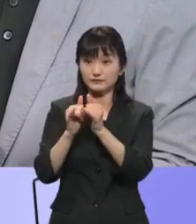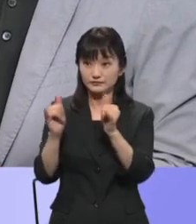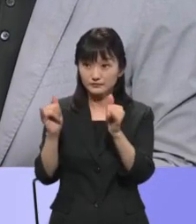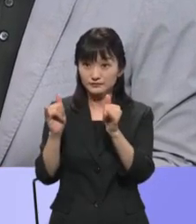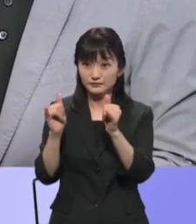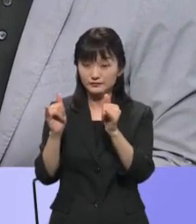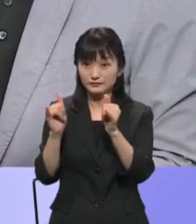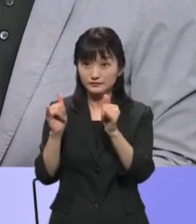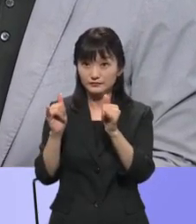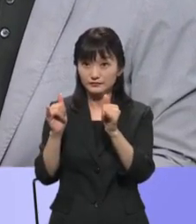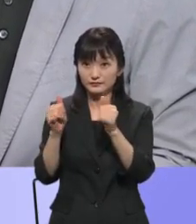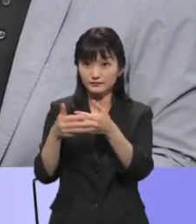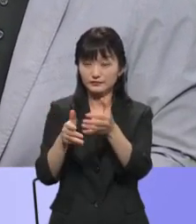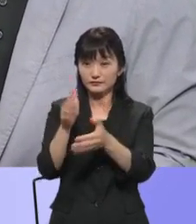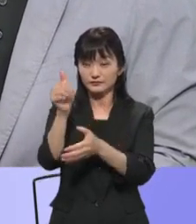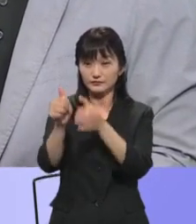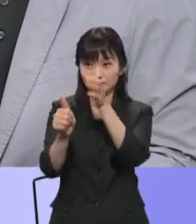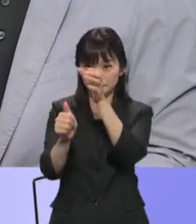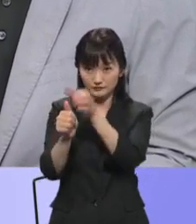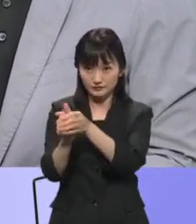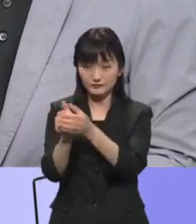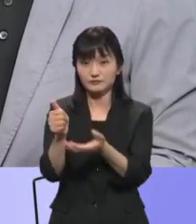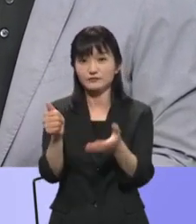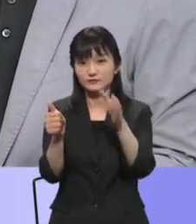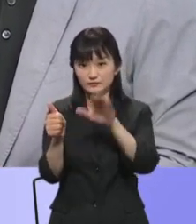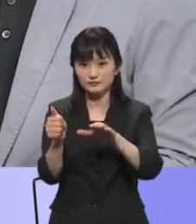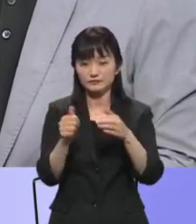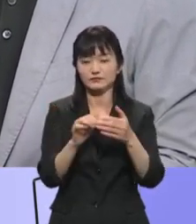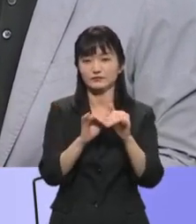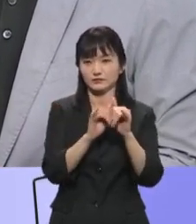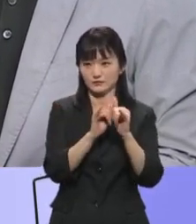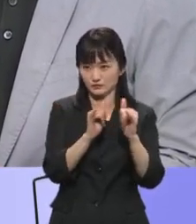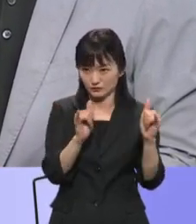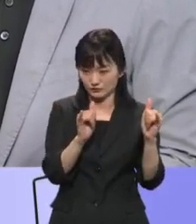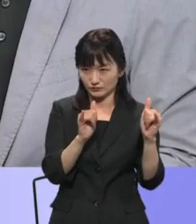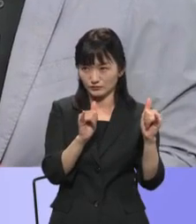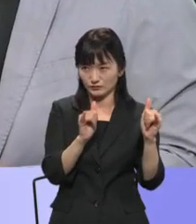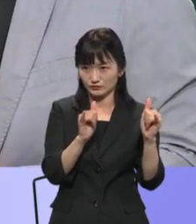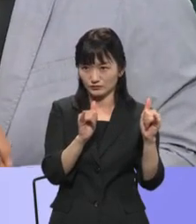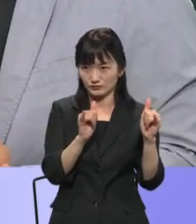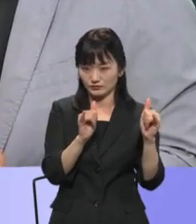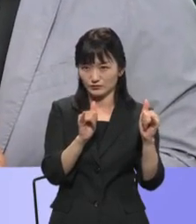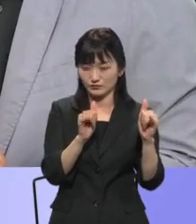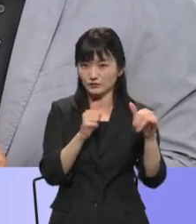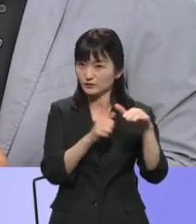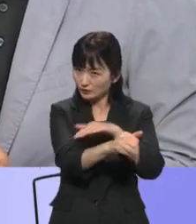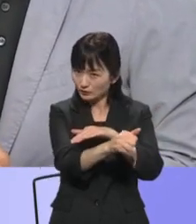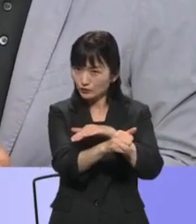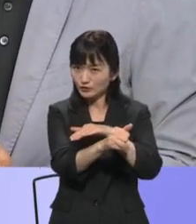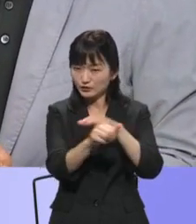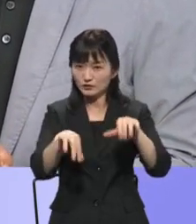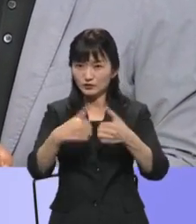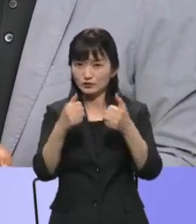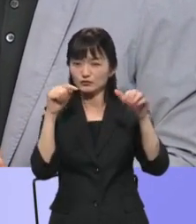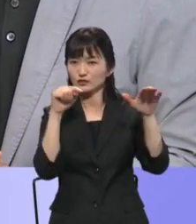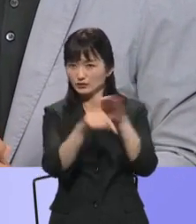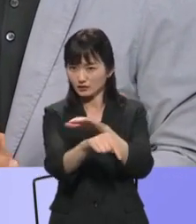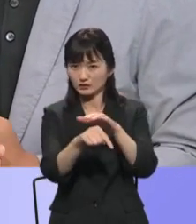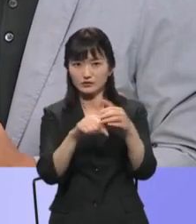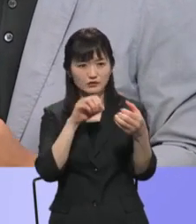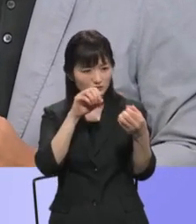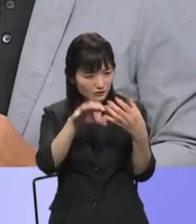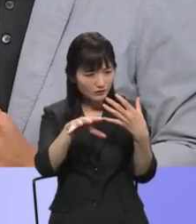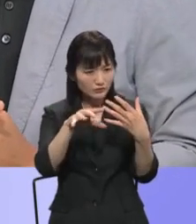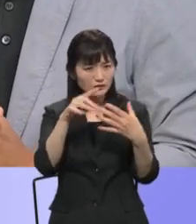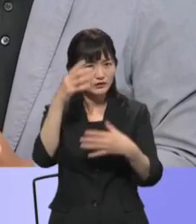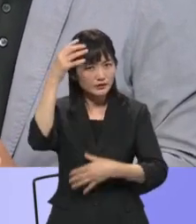국무위원이지만 어쨌든 국민을 상대로 하는 국회에서의 국회의원들에 대한 답변이니까 그 부분은 좀 항상 명심할